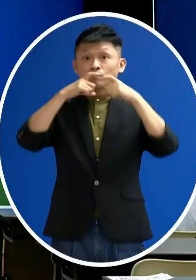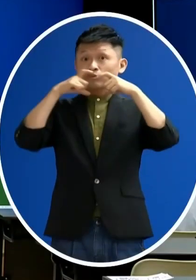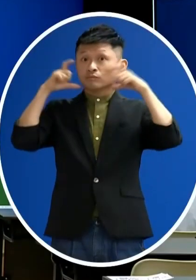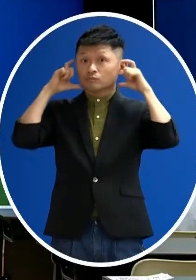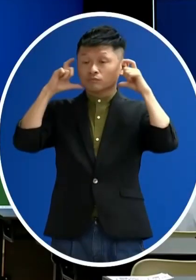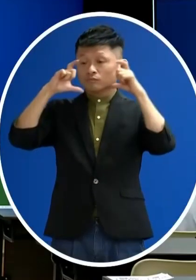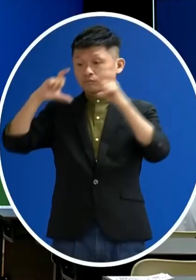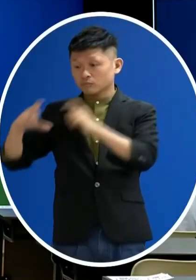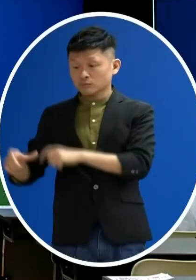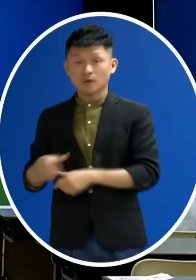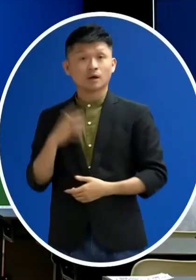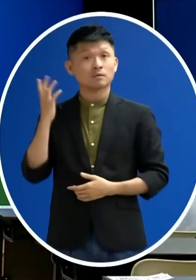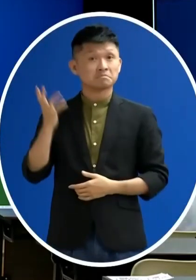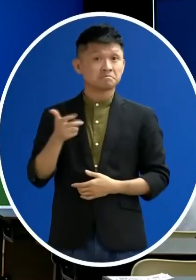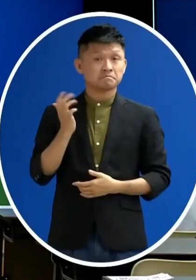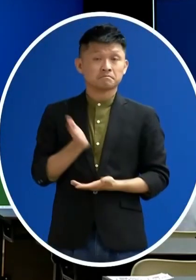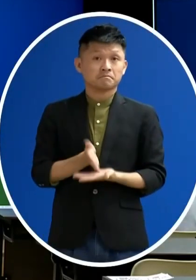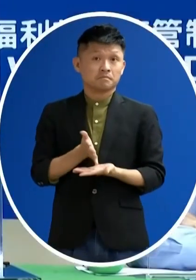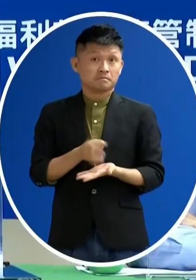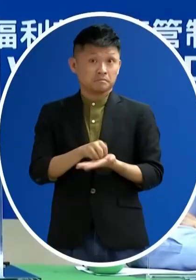谢谢。